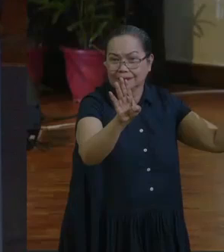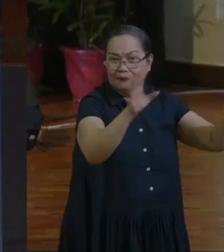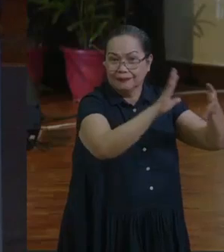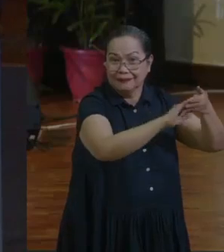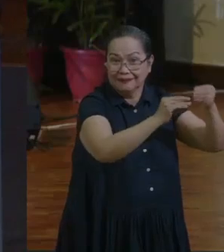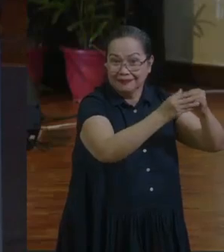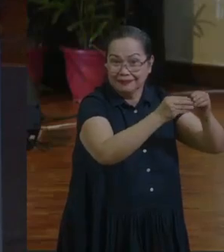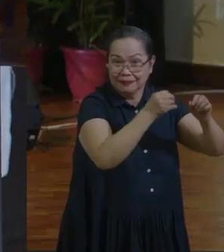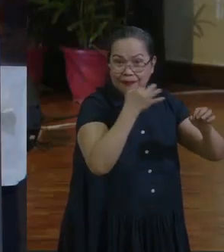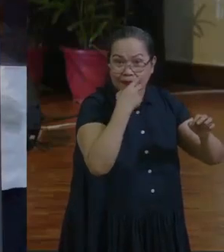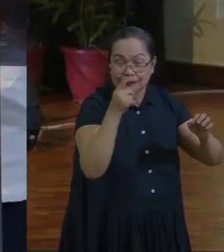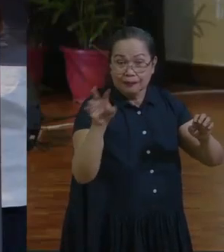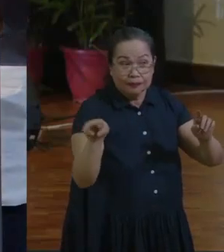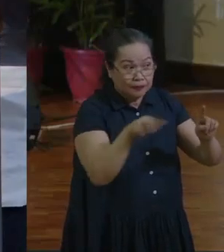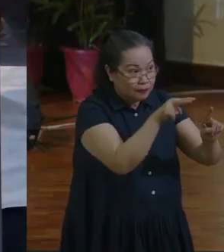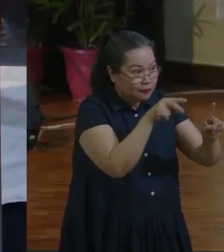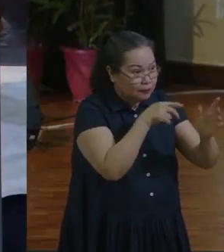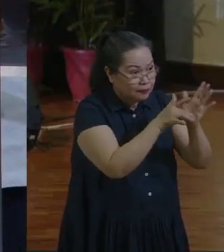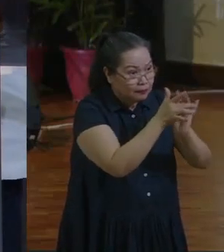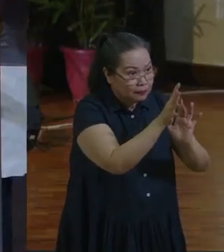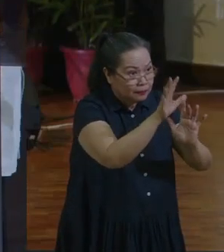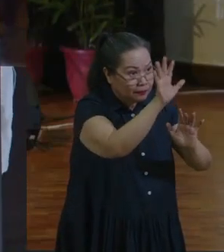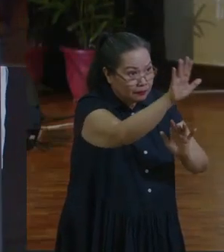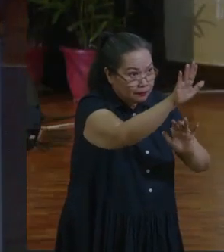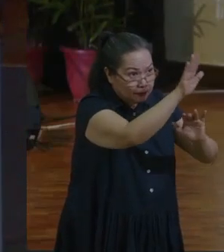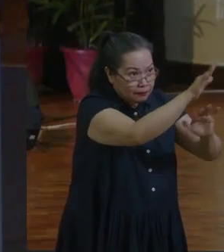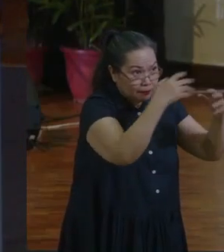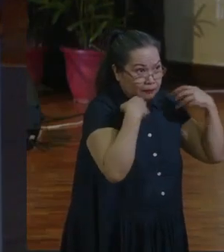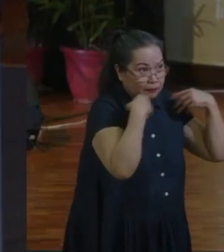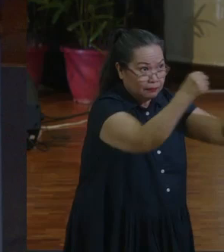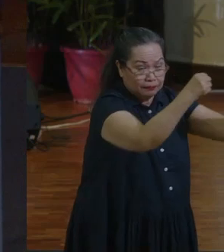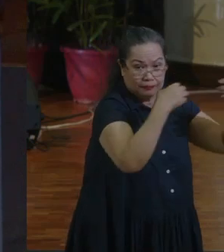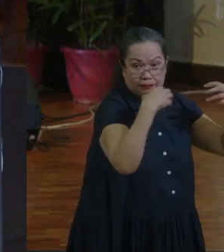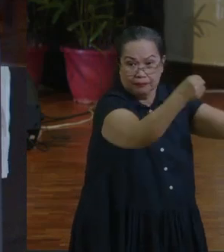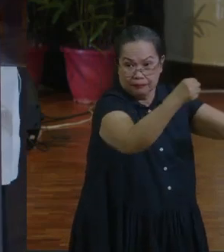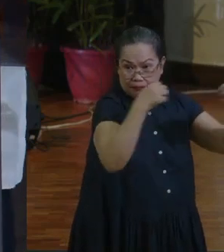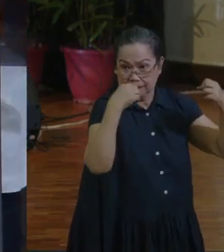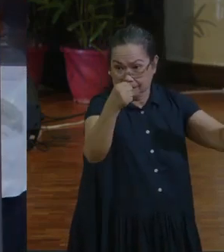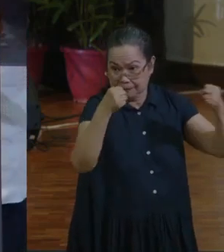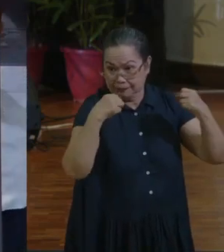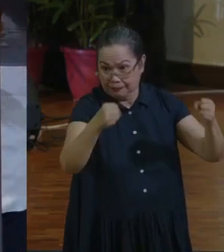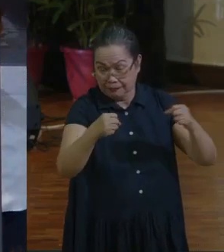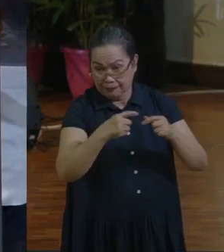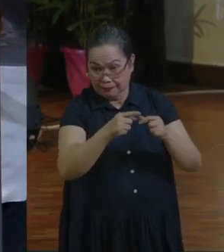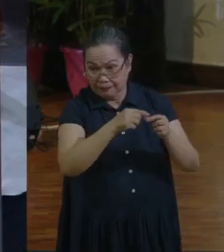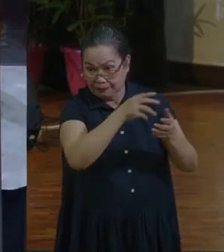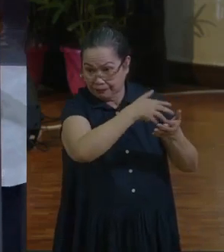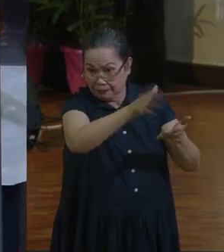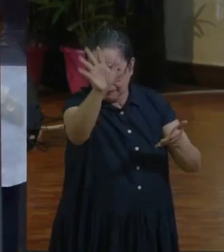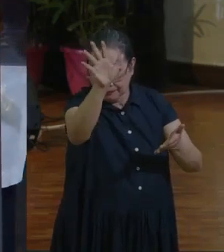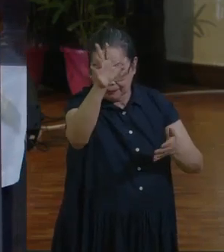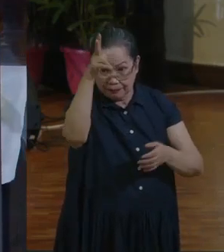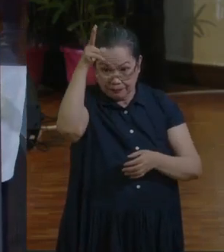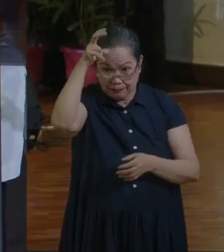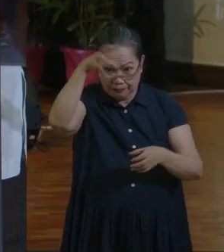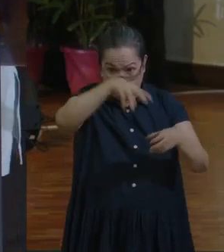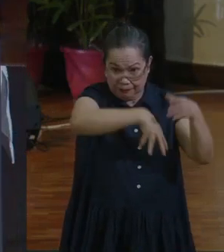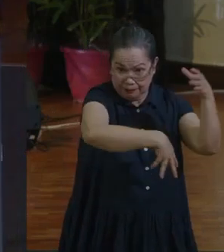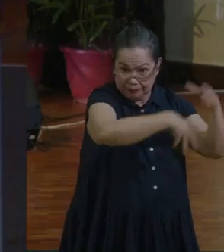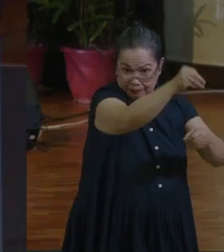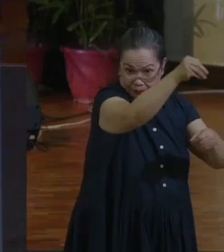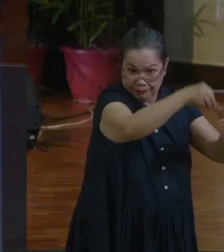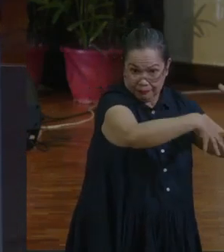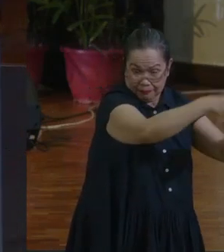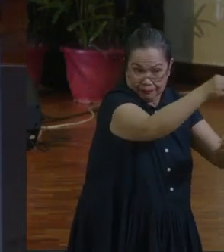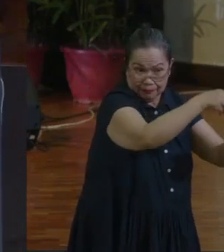salaysay ng isa sa maraming okasyon na nagpagaling si Jesus at nagpalayas ng masasamang espiritu sa